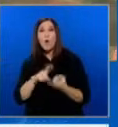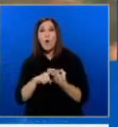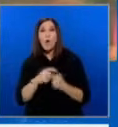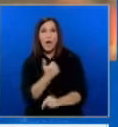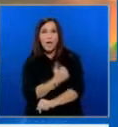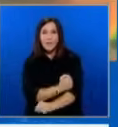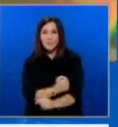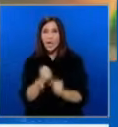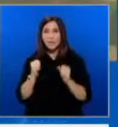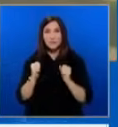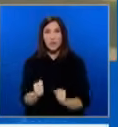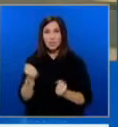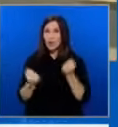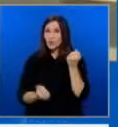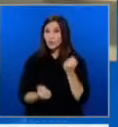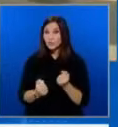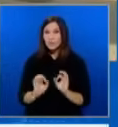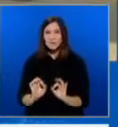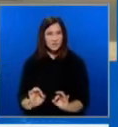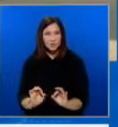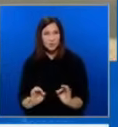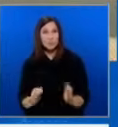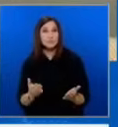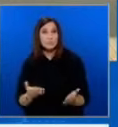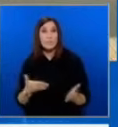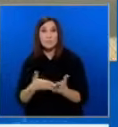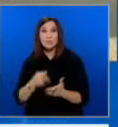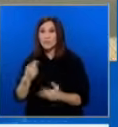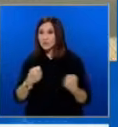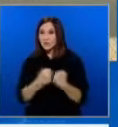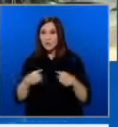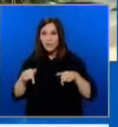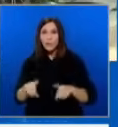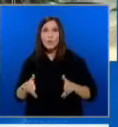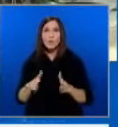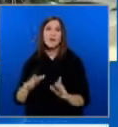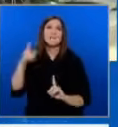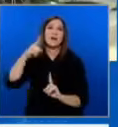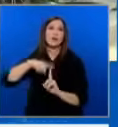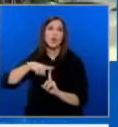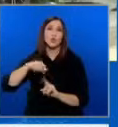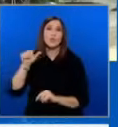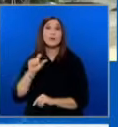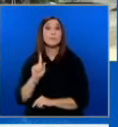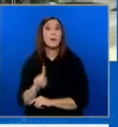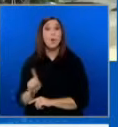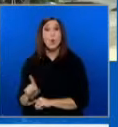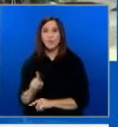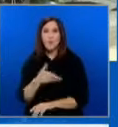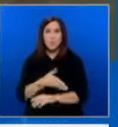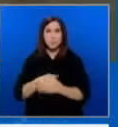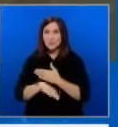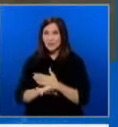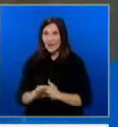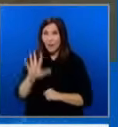е седнал зад волана и всъщност причини тази катастрофа тук на булевард Тодор Александров, при която